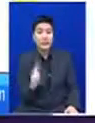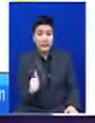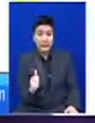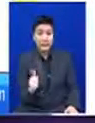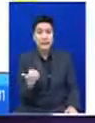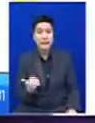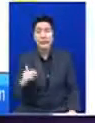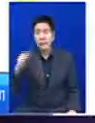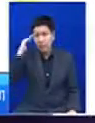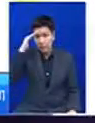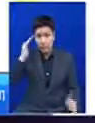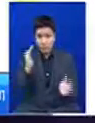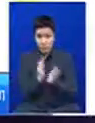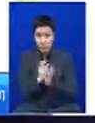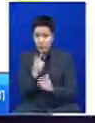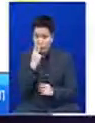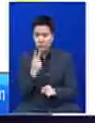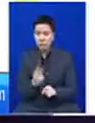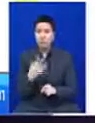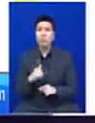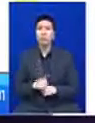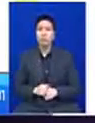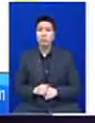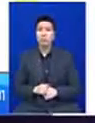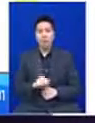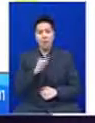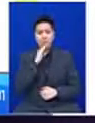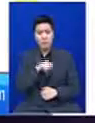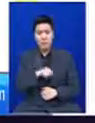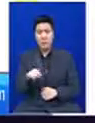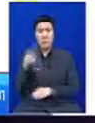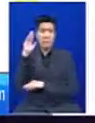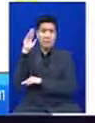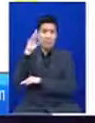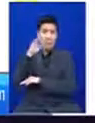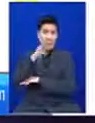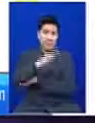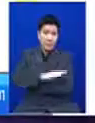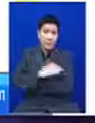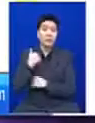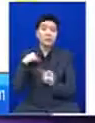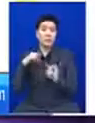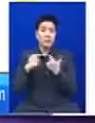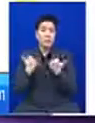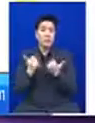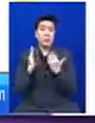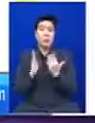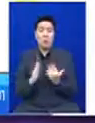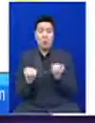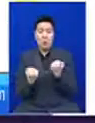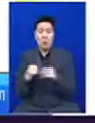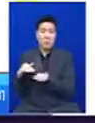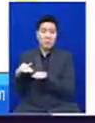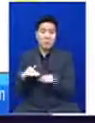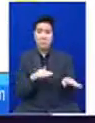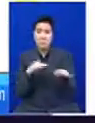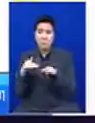างตำรวจทางหลวงนะคะก็ได้ประเมินสถานการณ์ไว้ว่าค่ะช่วงบ่ายวันนี้ค่ะก็จะมีปริมาณรถที่เพิ่มมากขึ้น